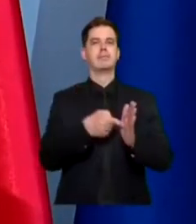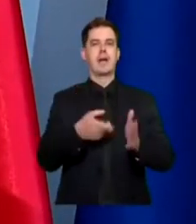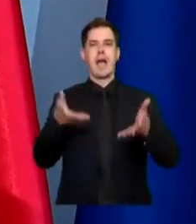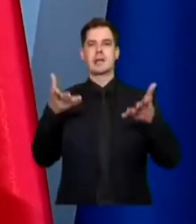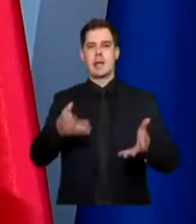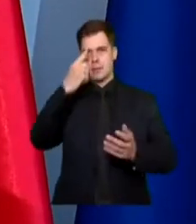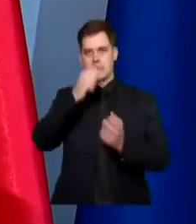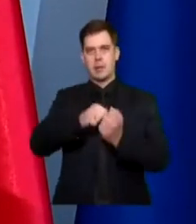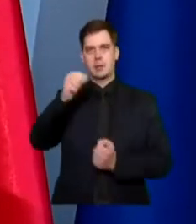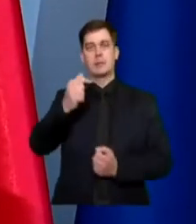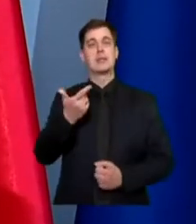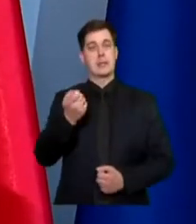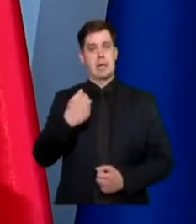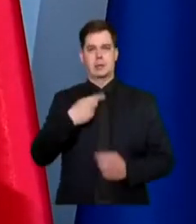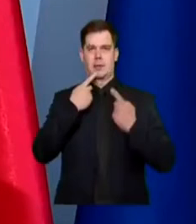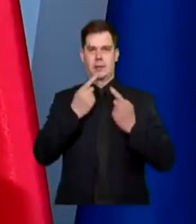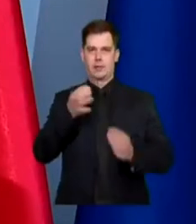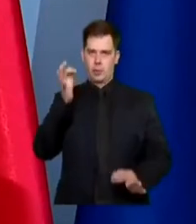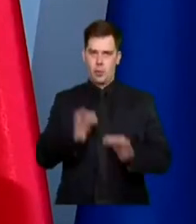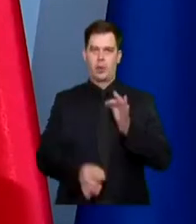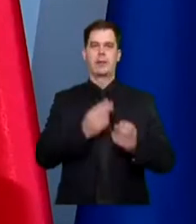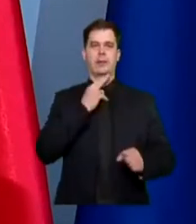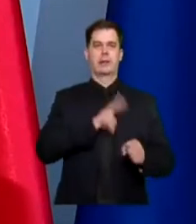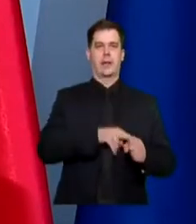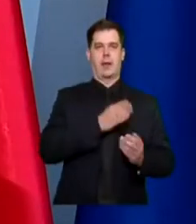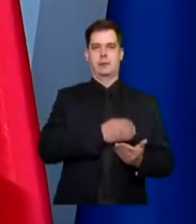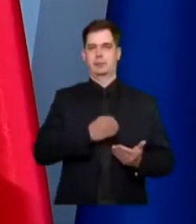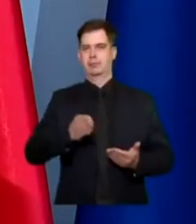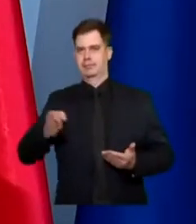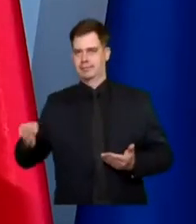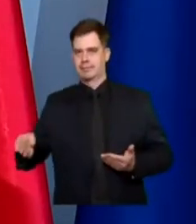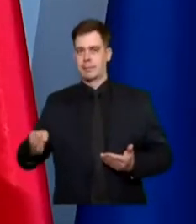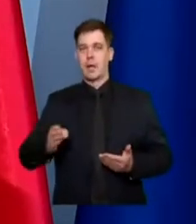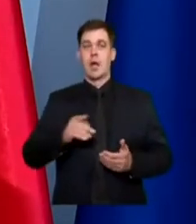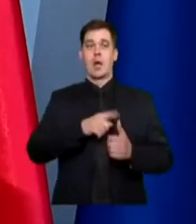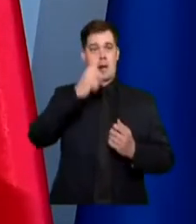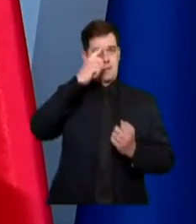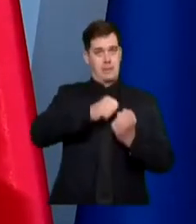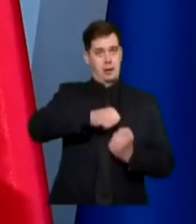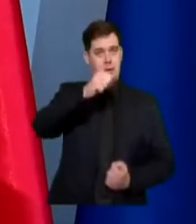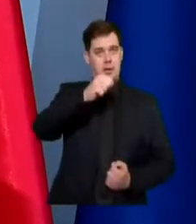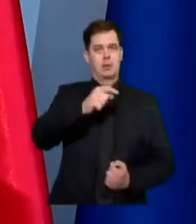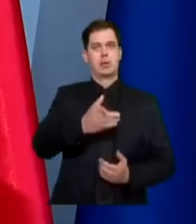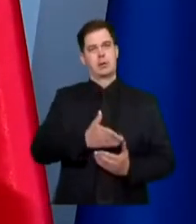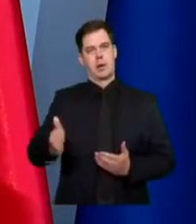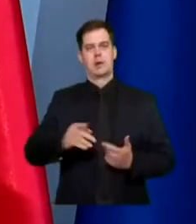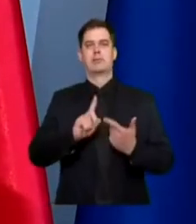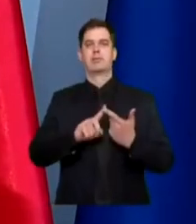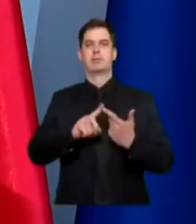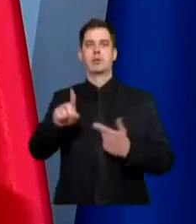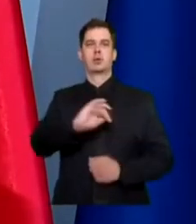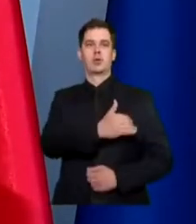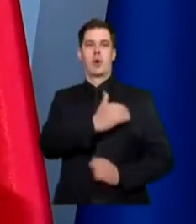się odbędą i za chwilę te terminy podamy. Ale oprócz maturzystów nadal swoją naukę kontynuują uczniowie